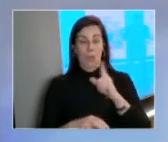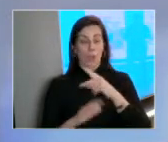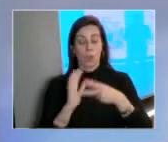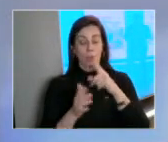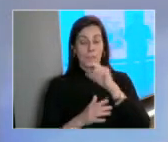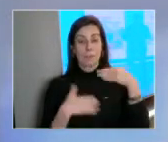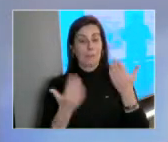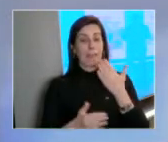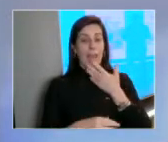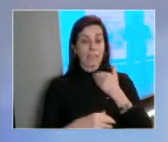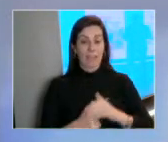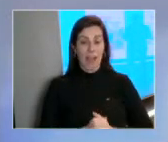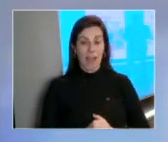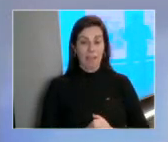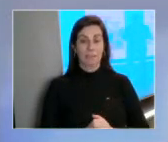היא מתנה לישראל,